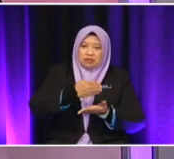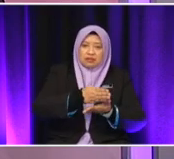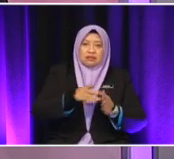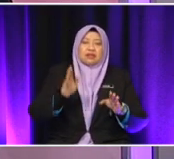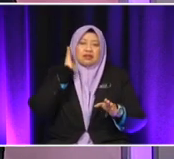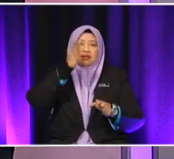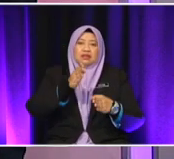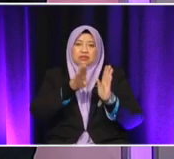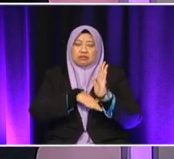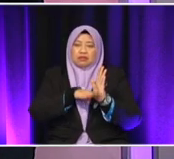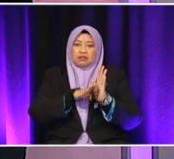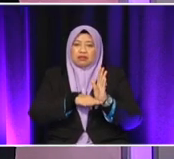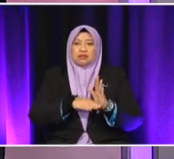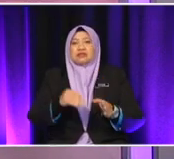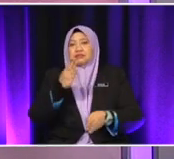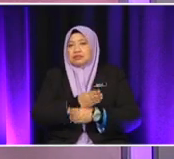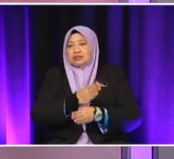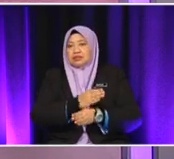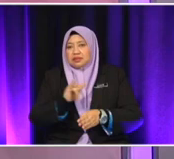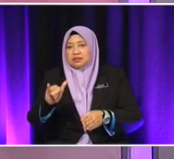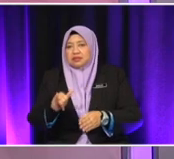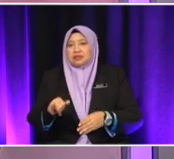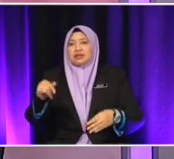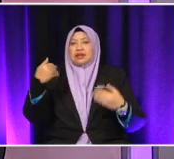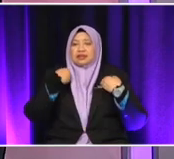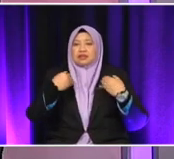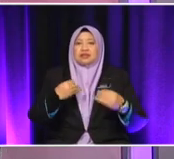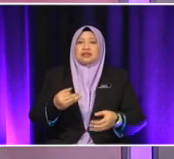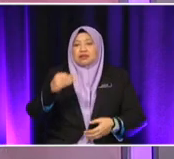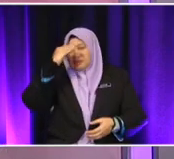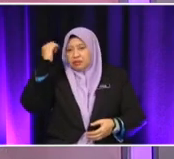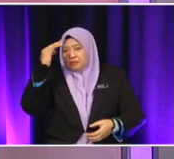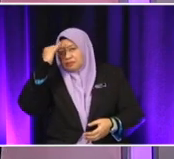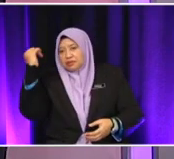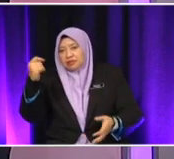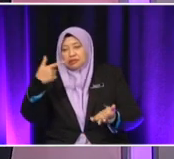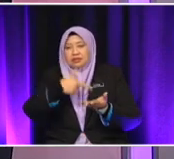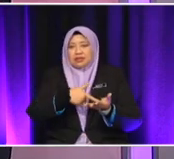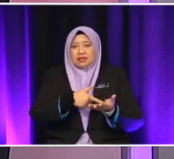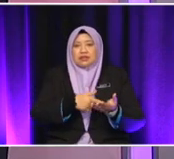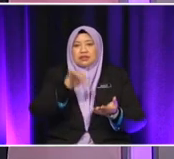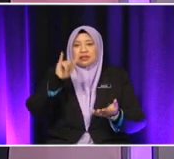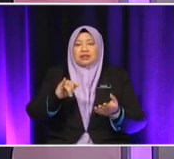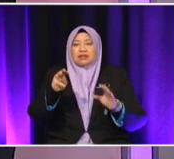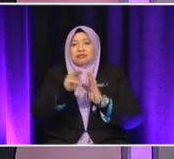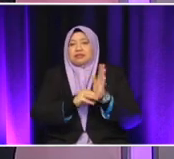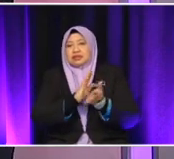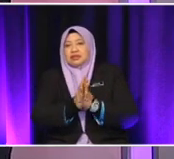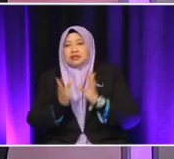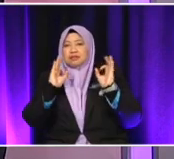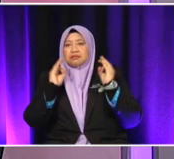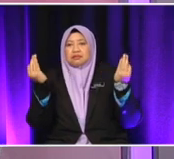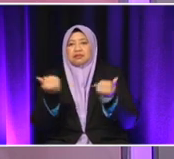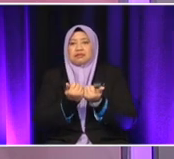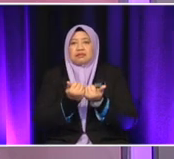akan kurang Oke sebenarnya terdapat faktor-faktor lain yang menjadi penentu Sebuah firma ataupun